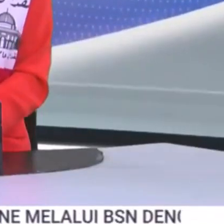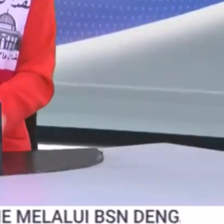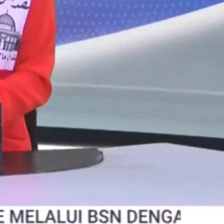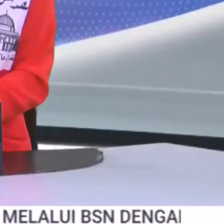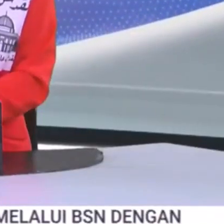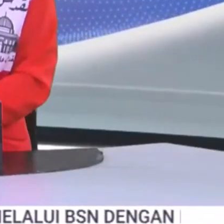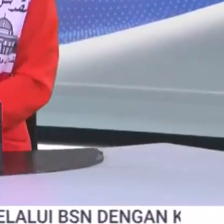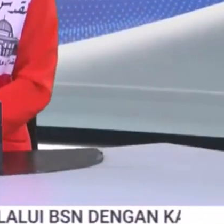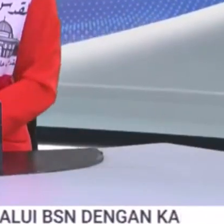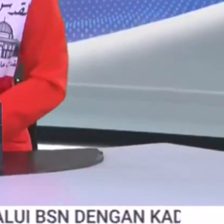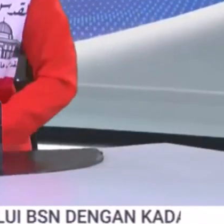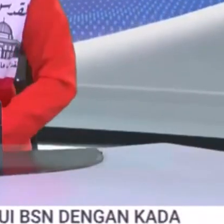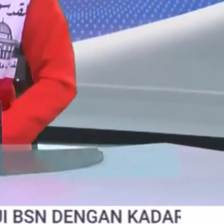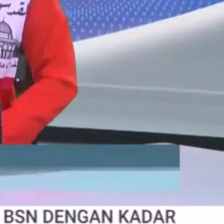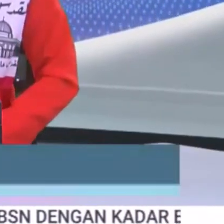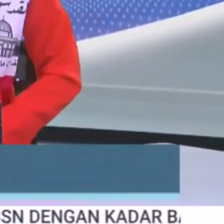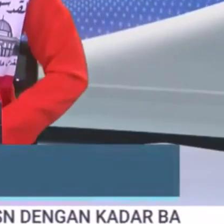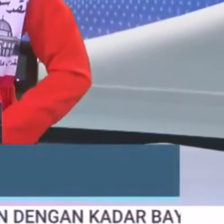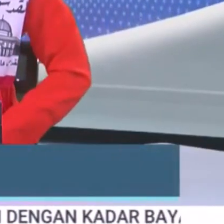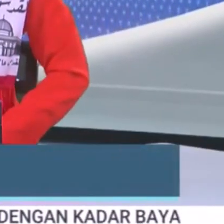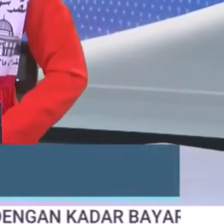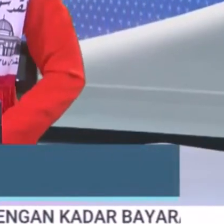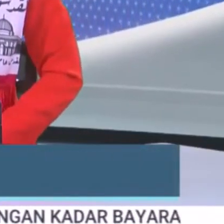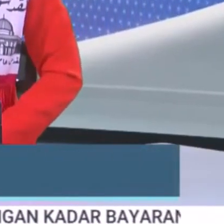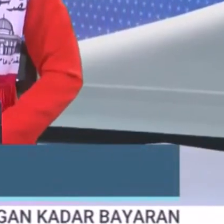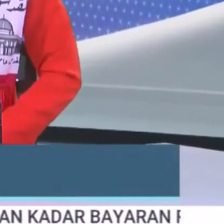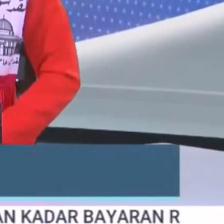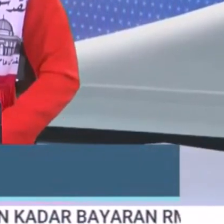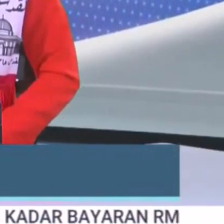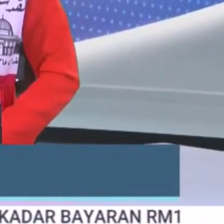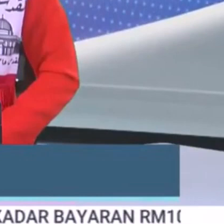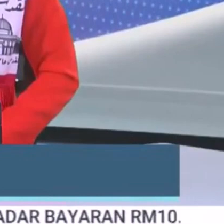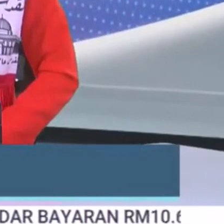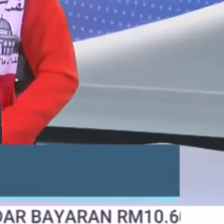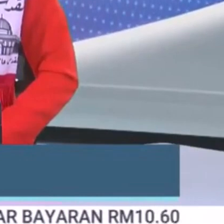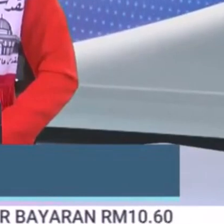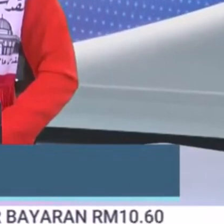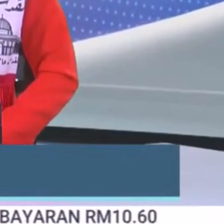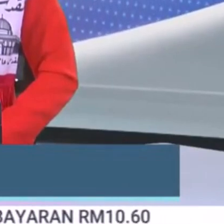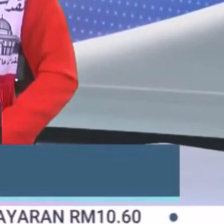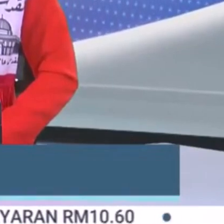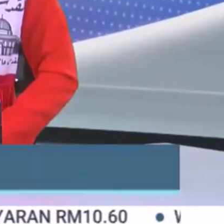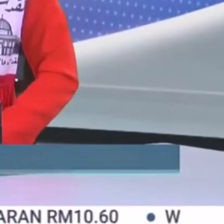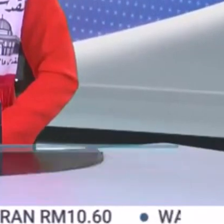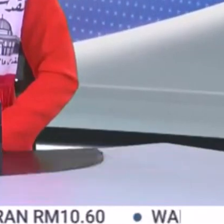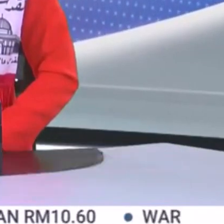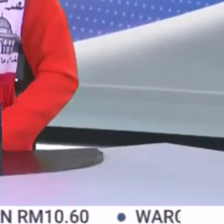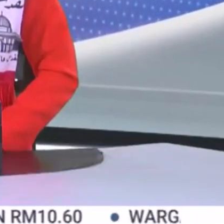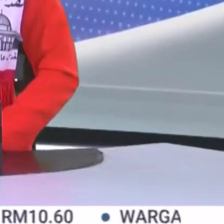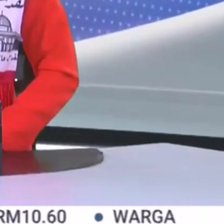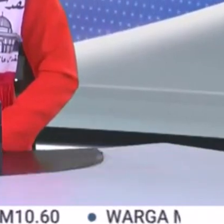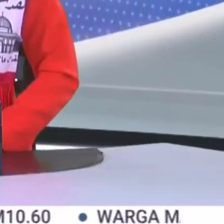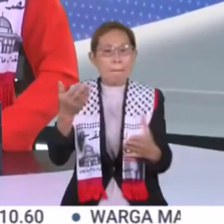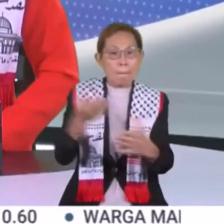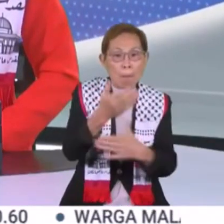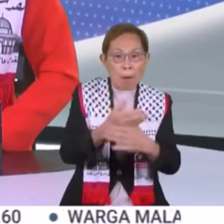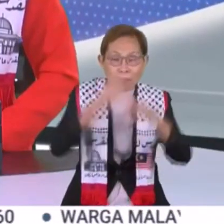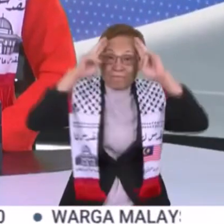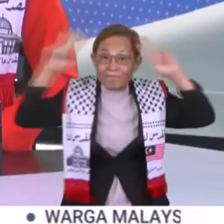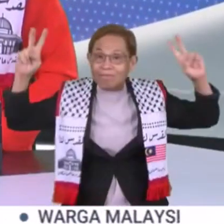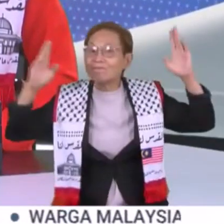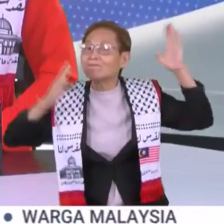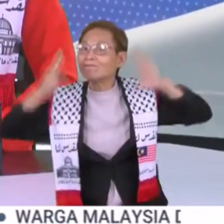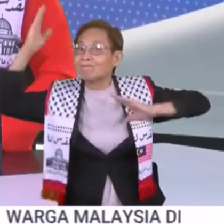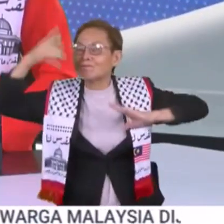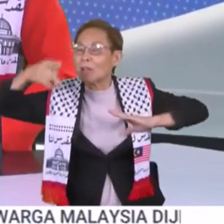Assalamualaikum dan salam Malaysia Madani tiada tolak ansur terhadap perbuatan hina agama hingga menggugat keharmonian negara ujar